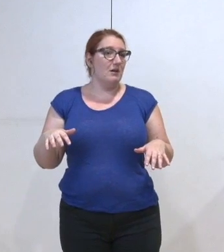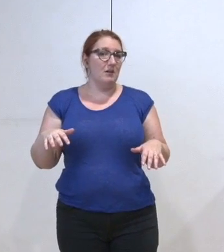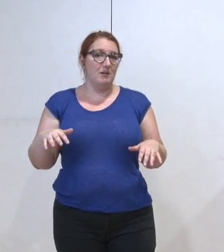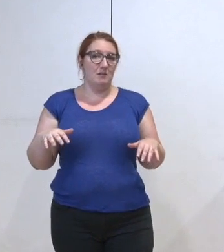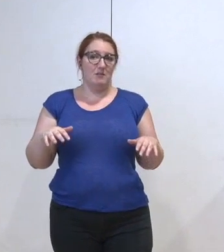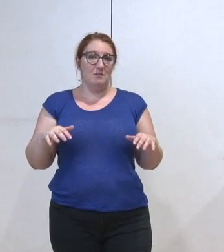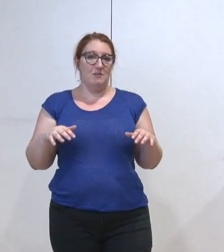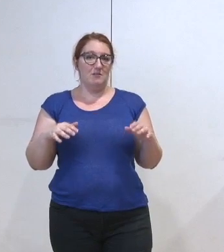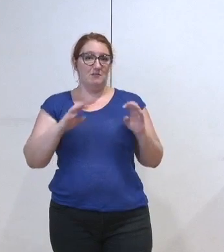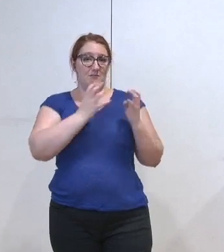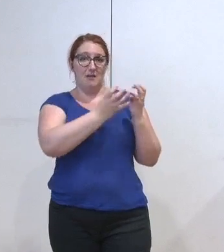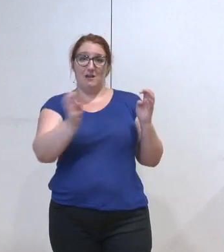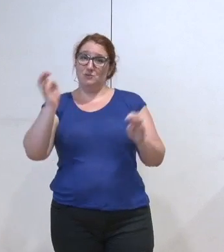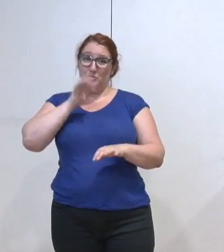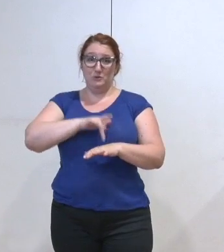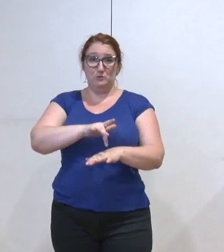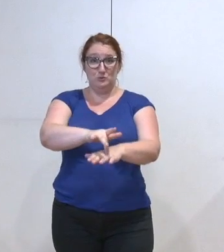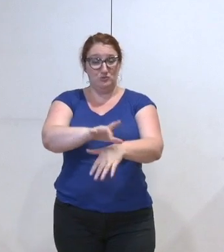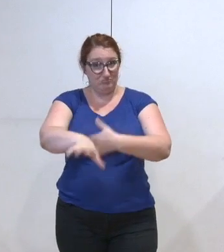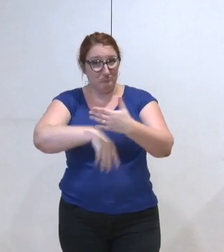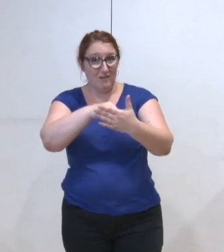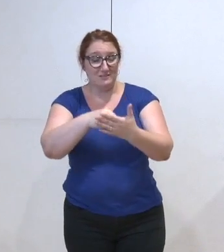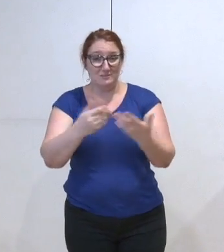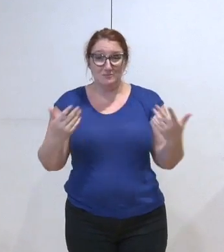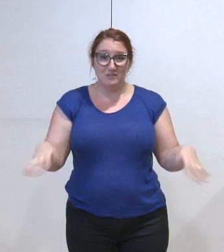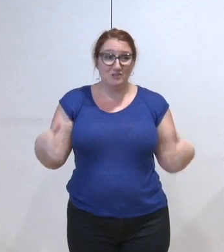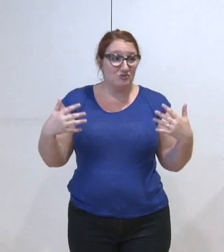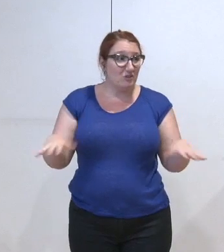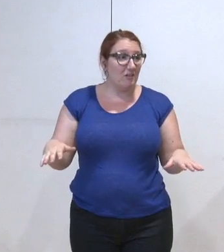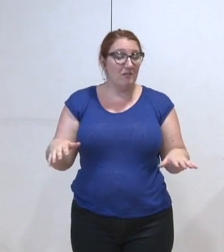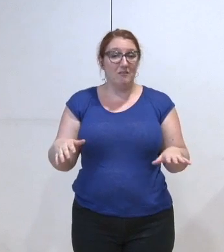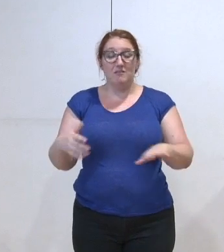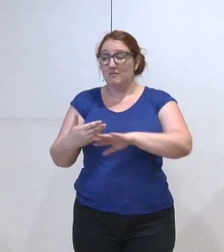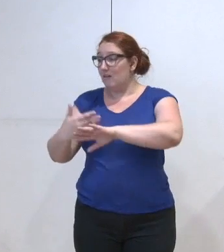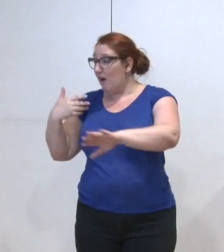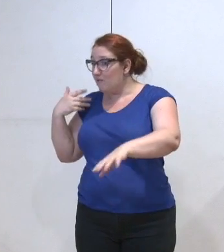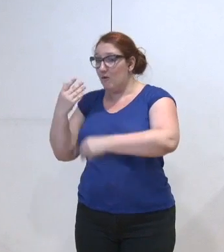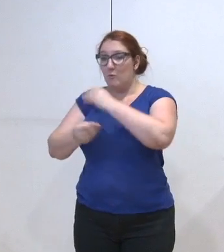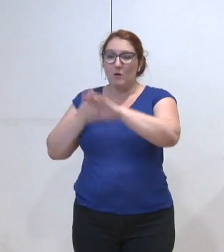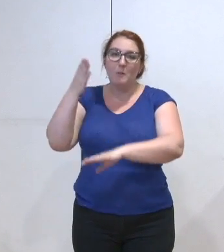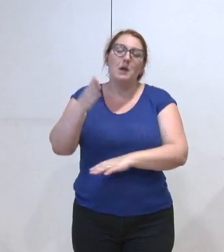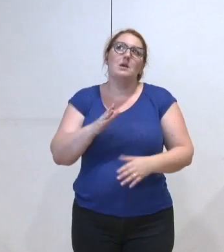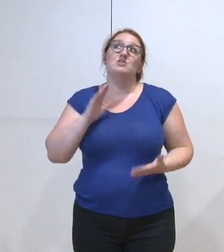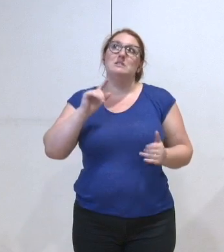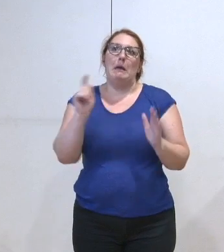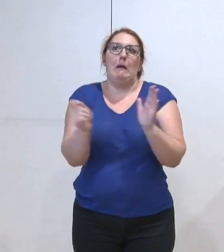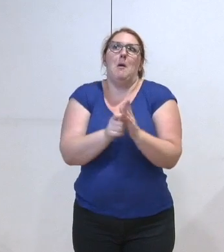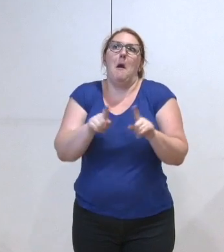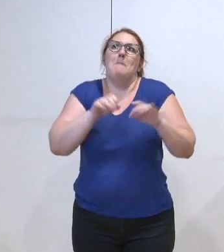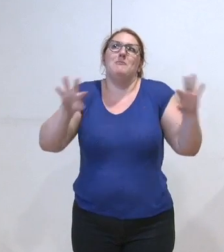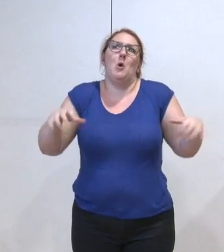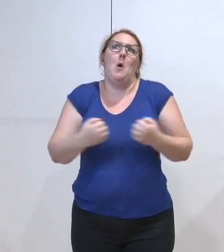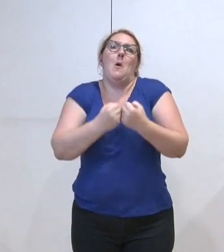assemblée et ont travaillait auparavant ou par la suite j'espère pas pendant pour le compte de la